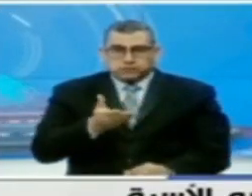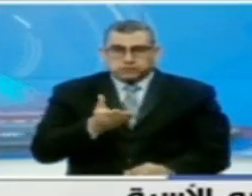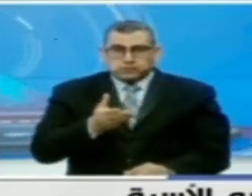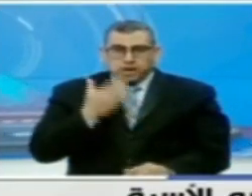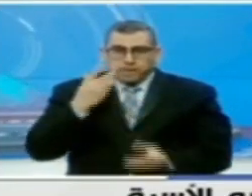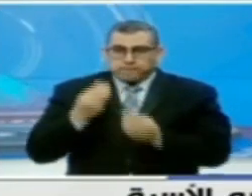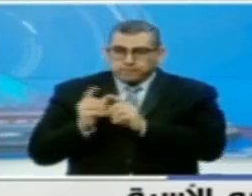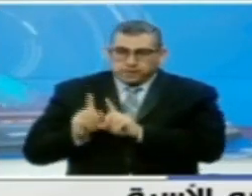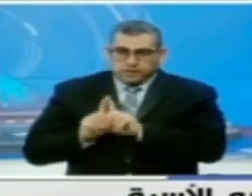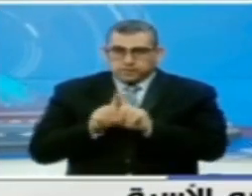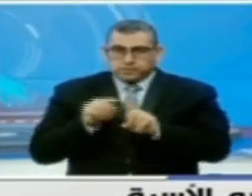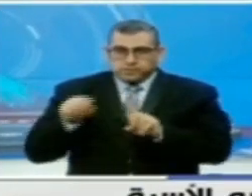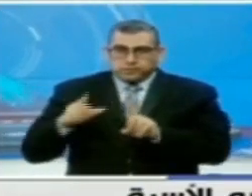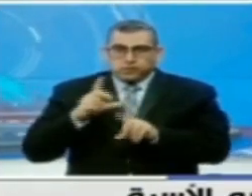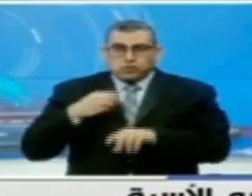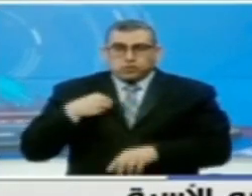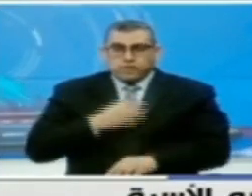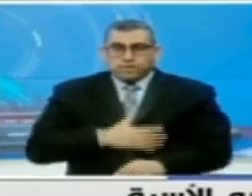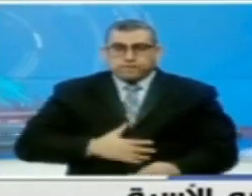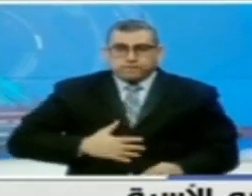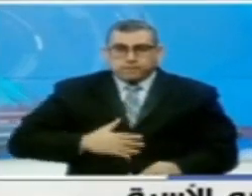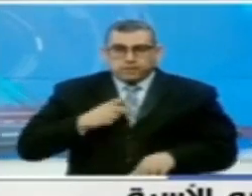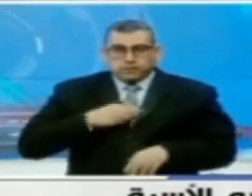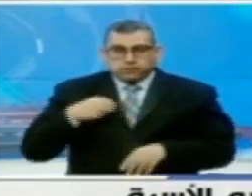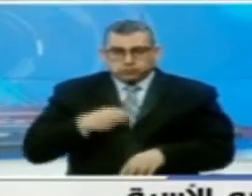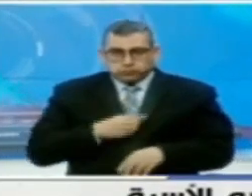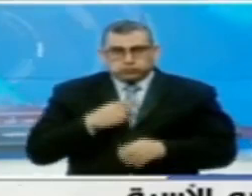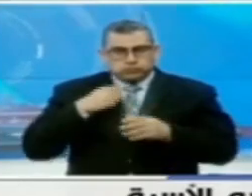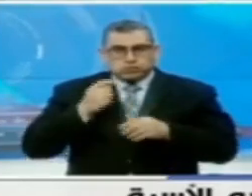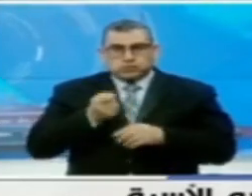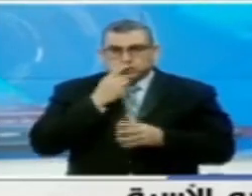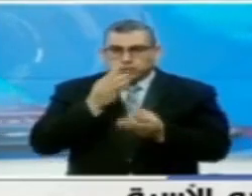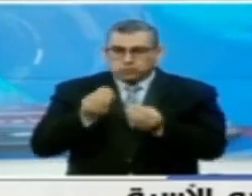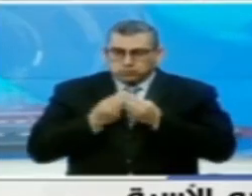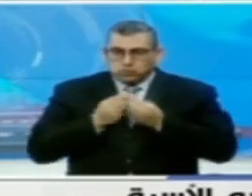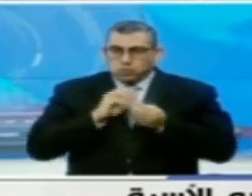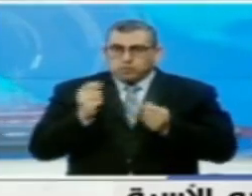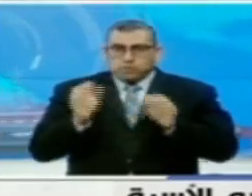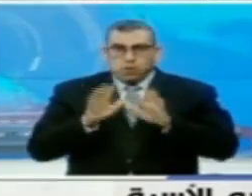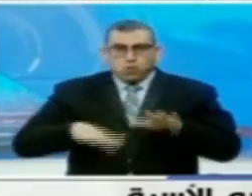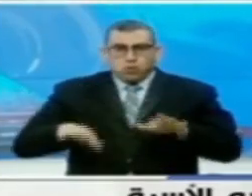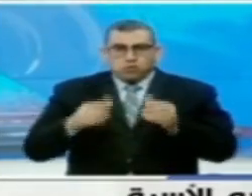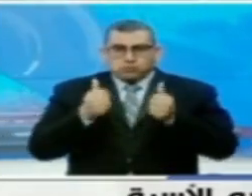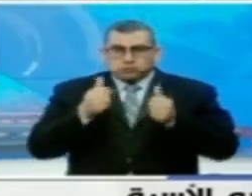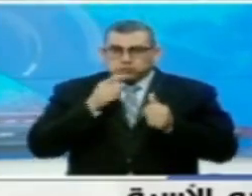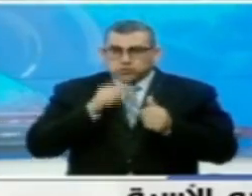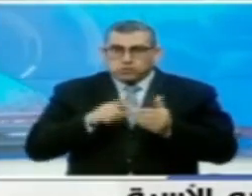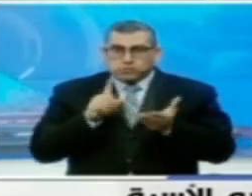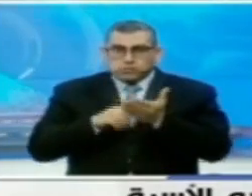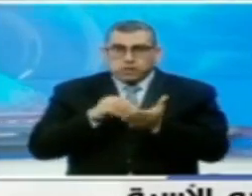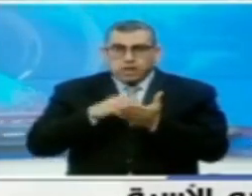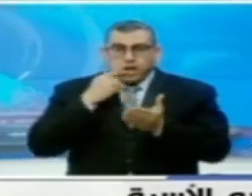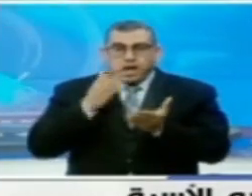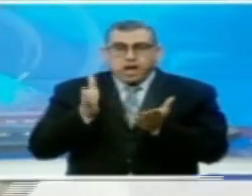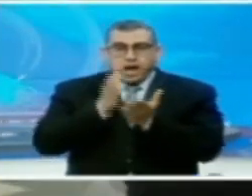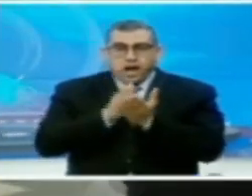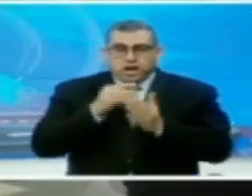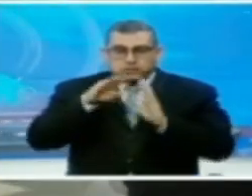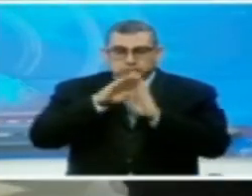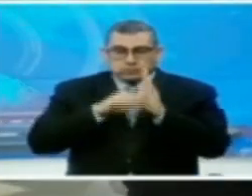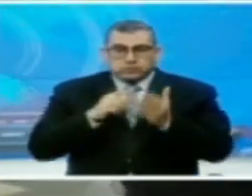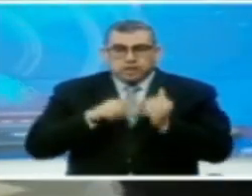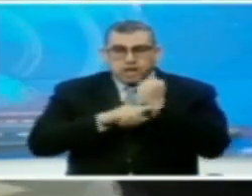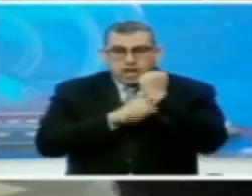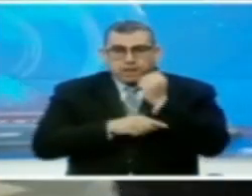معايا، يعني كان في عيادة بطنة كشفنا عليه ورحنا الصيدلية صرفنا العلاج برضو بالمجان. مبادرات من حقك تنظمي واحدة من